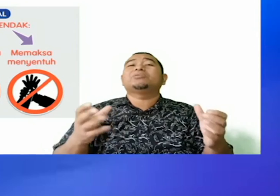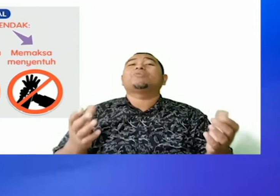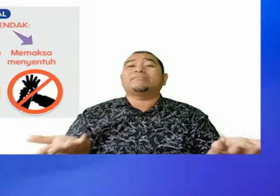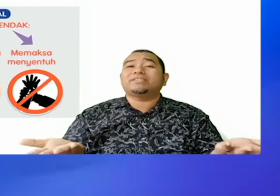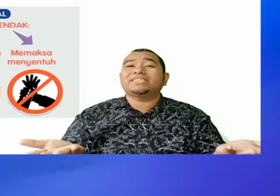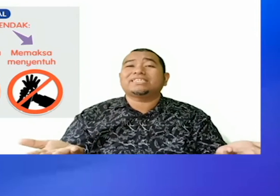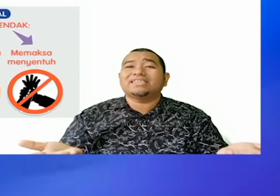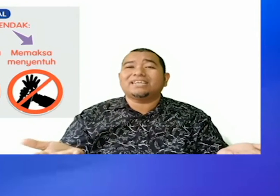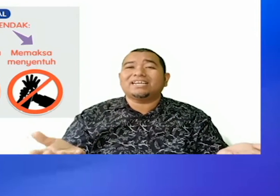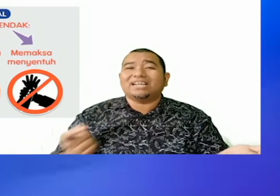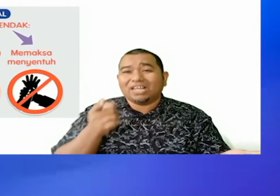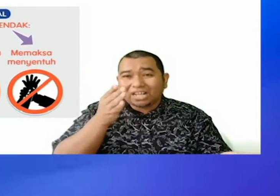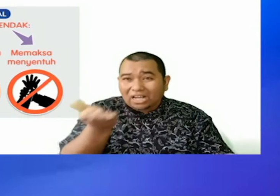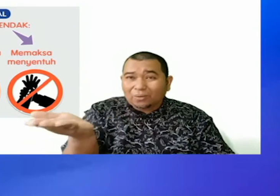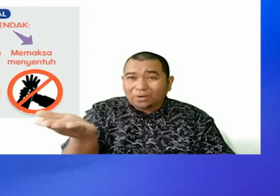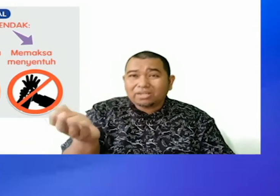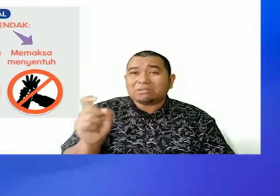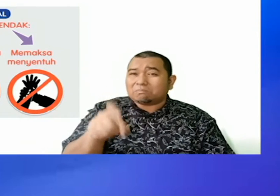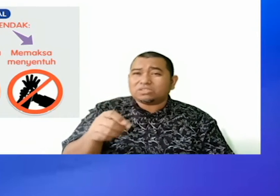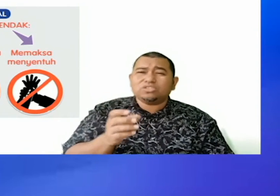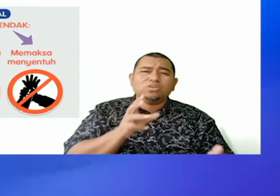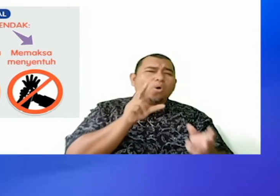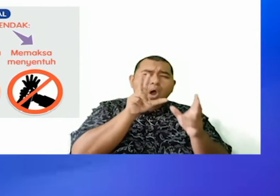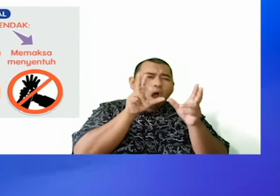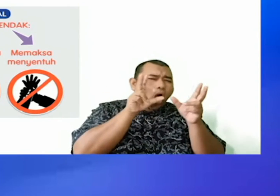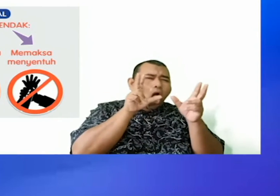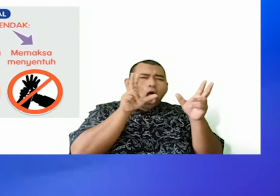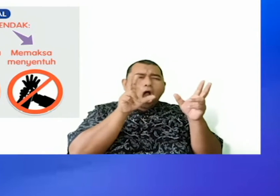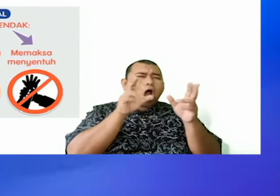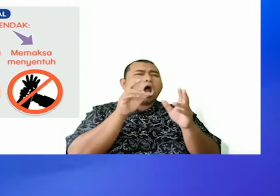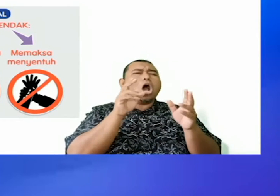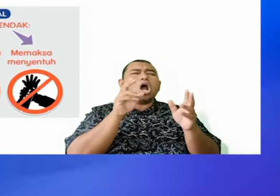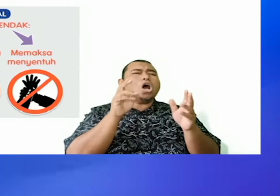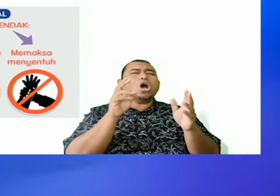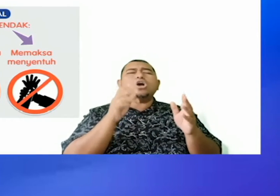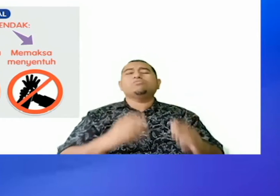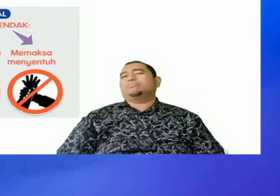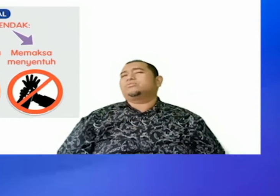Apa buat macam mana? Awak mesti...